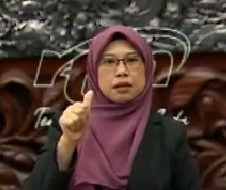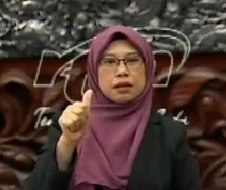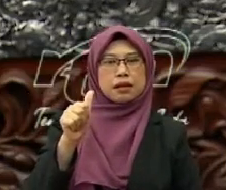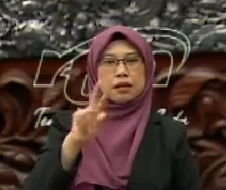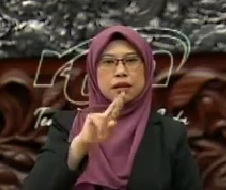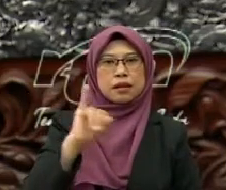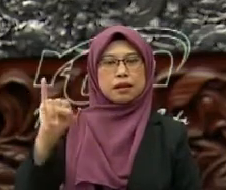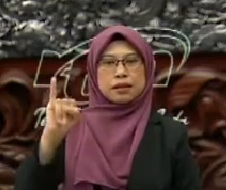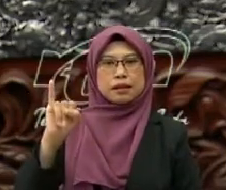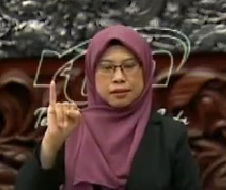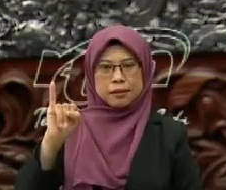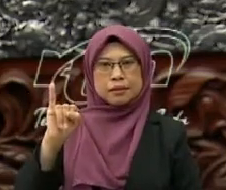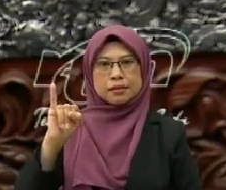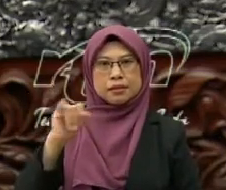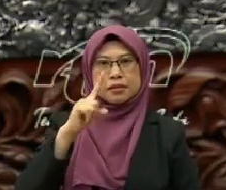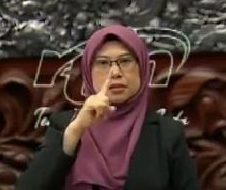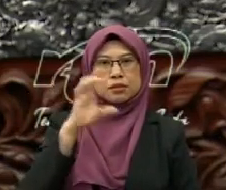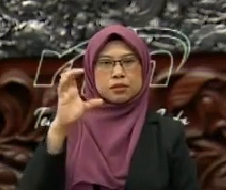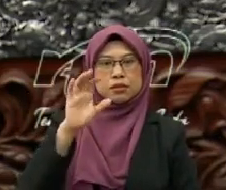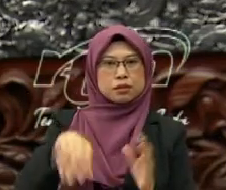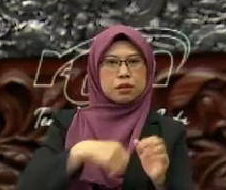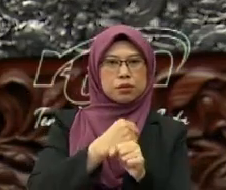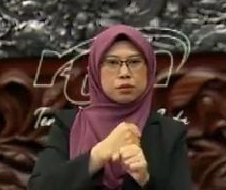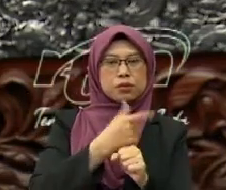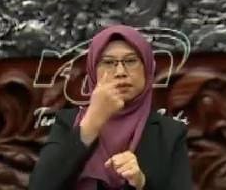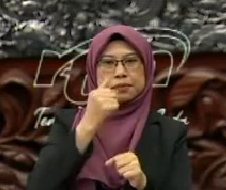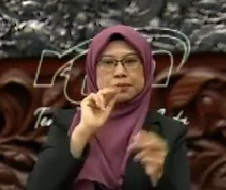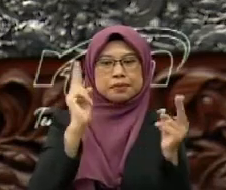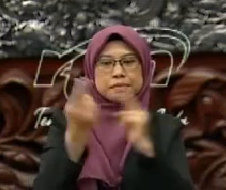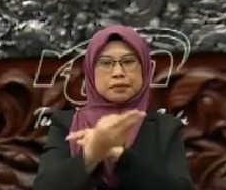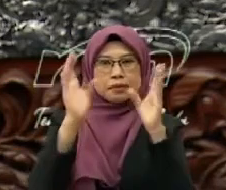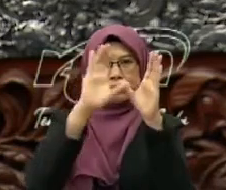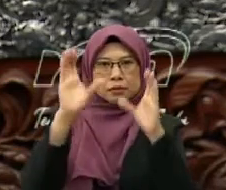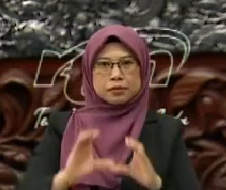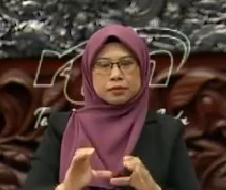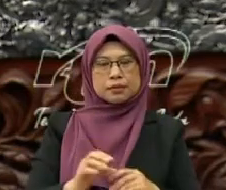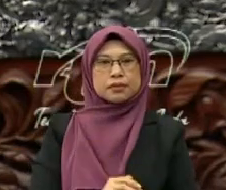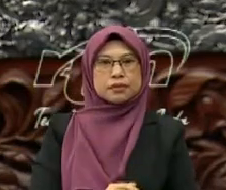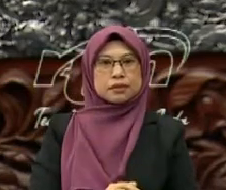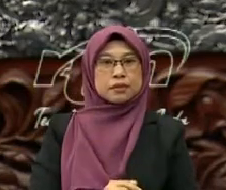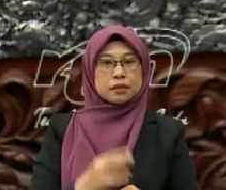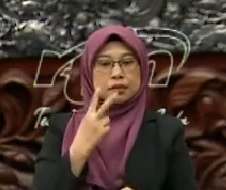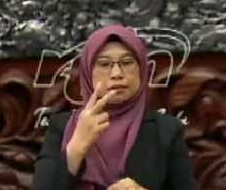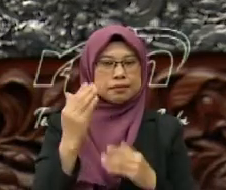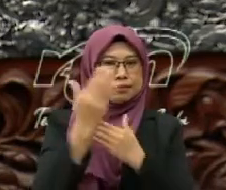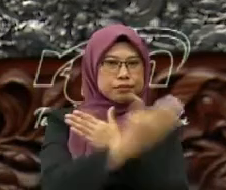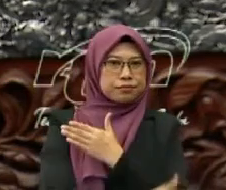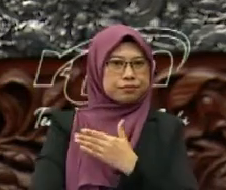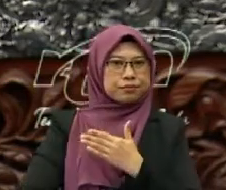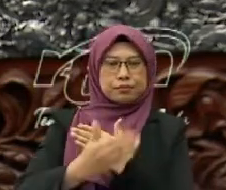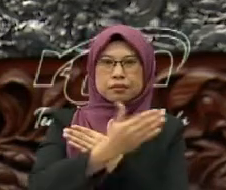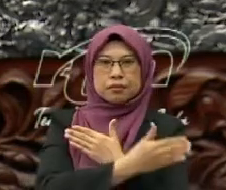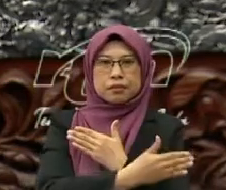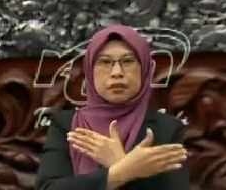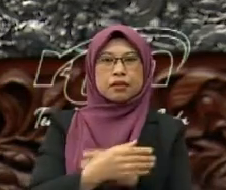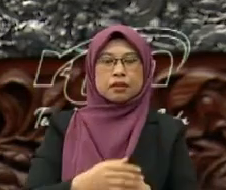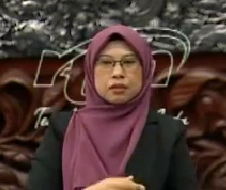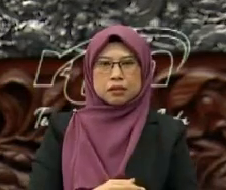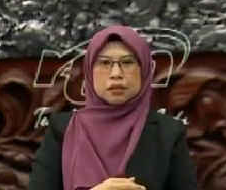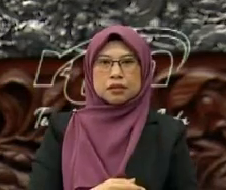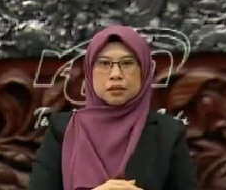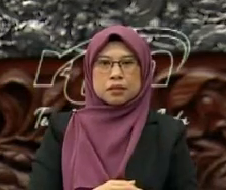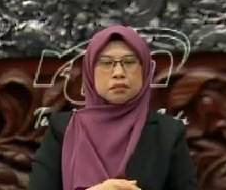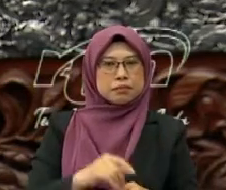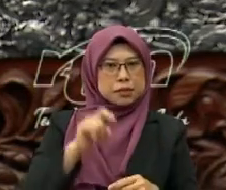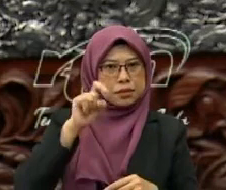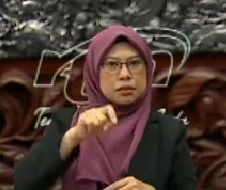ke-2 tahun karena iklim dan sebagainya dan buat masa ini kita harus melihat dalam kontek seluruh negara kawasan yang mungkin tidak